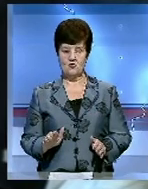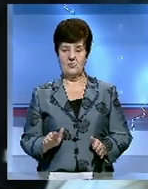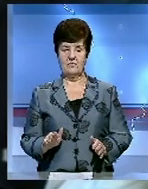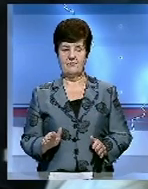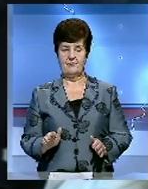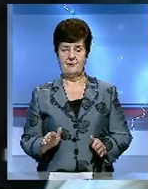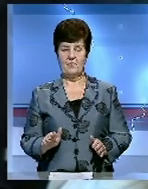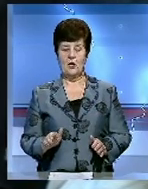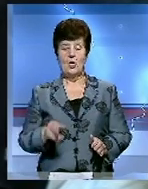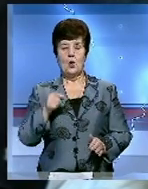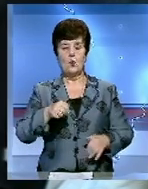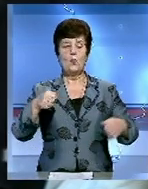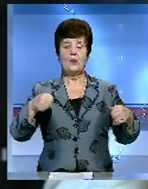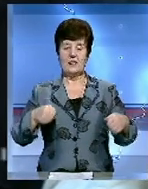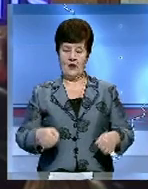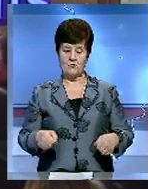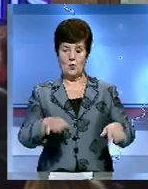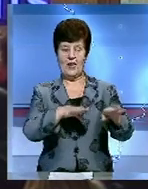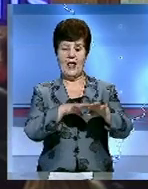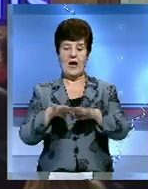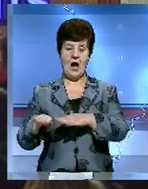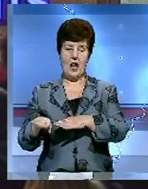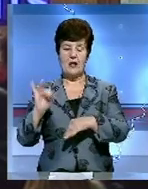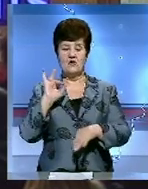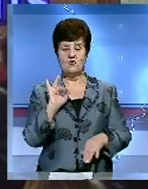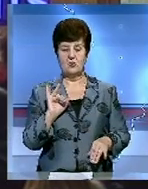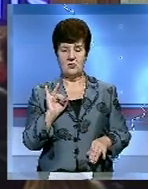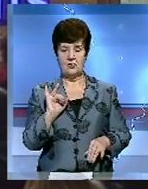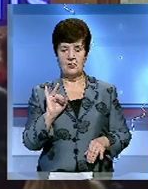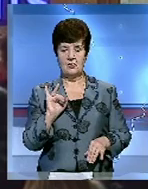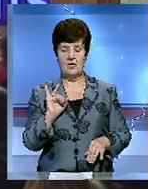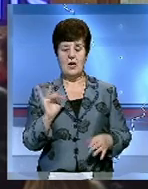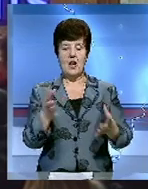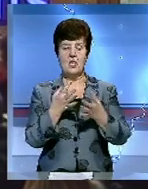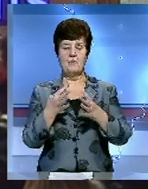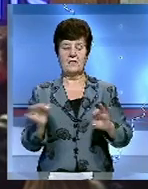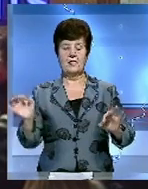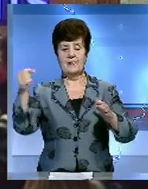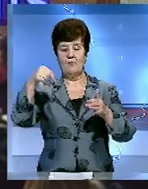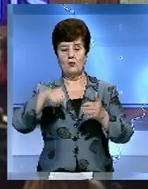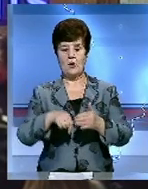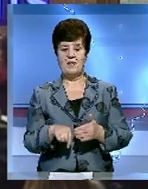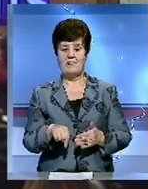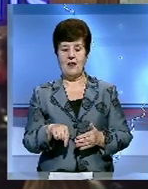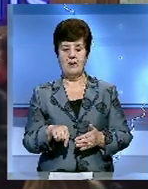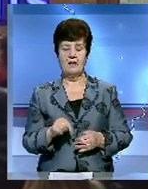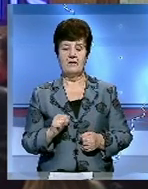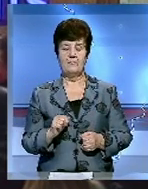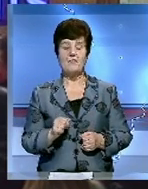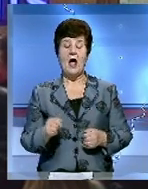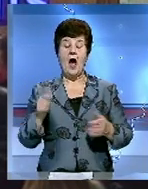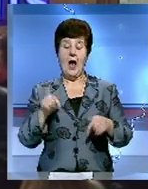cu drepturile egale și libertățile fundamentale. Asta înseamnă